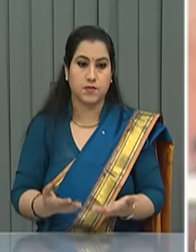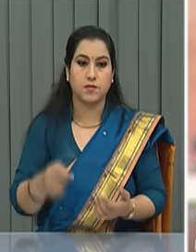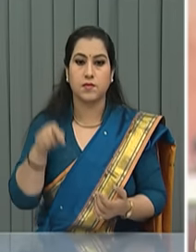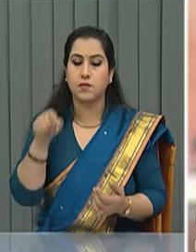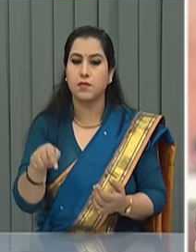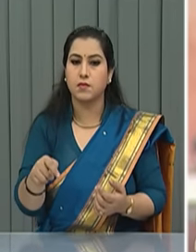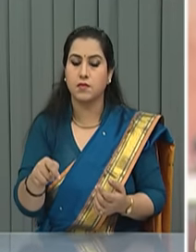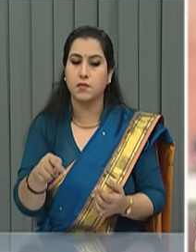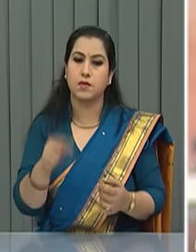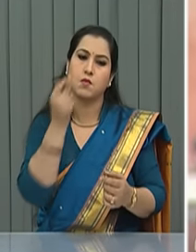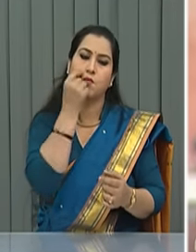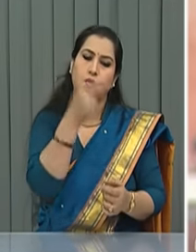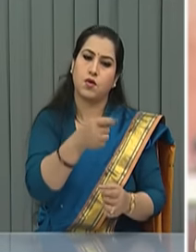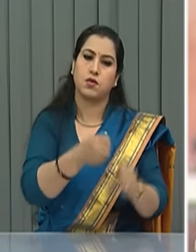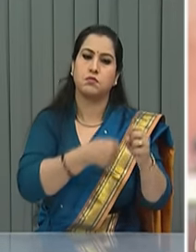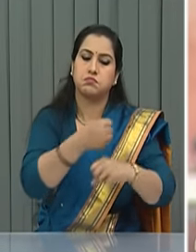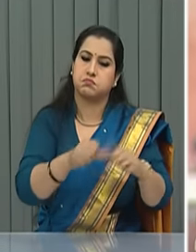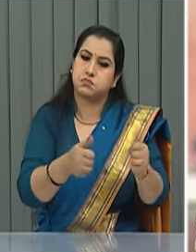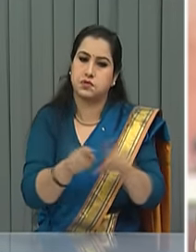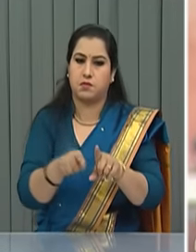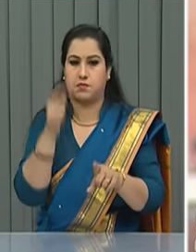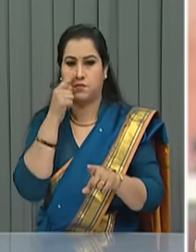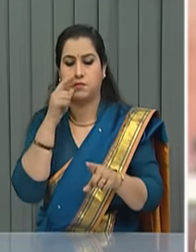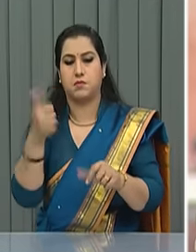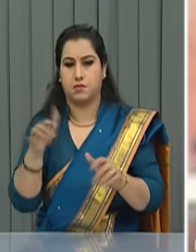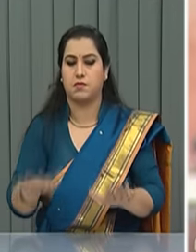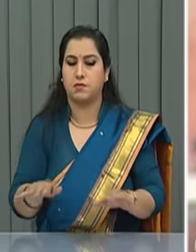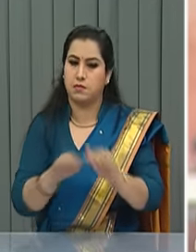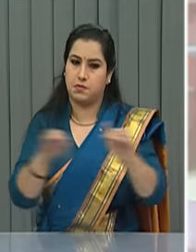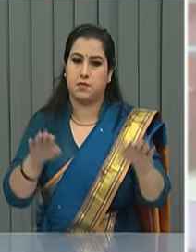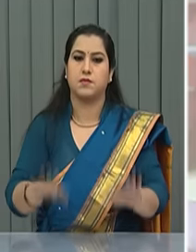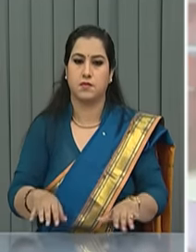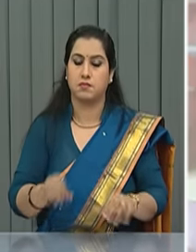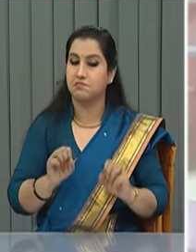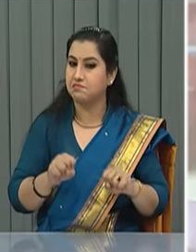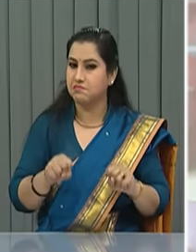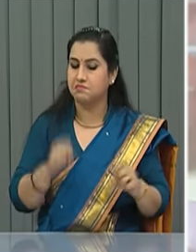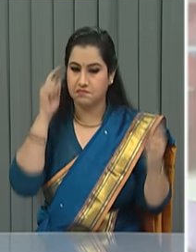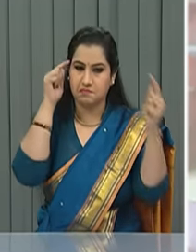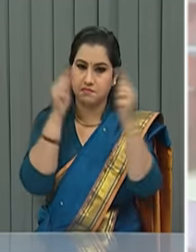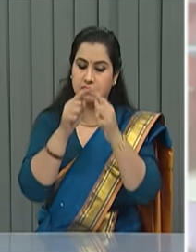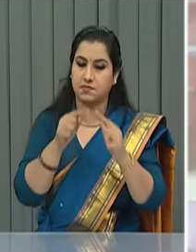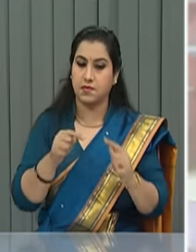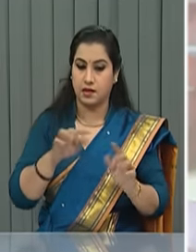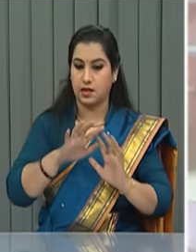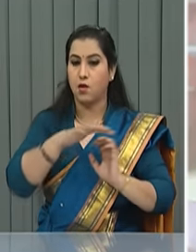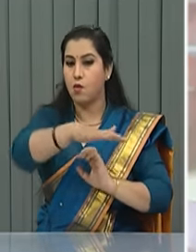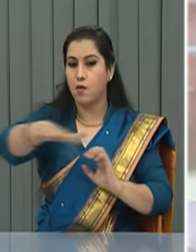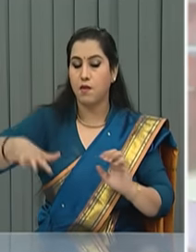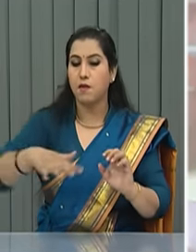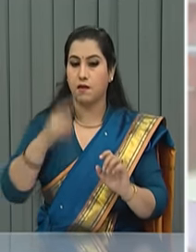कुछ नहीं है जो लड़के कर सकते हैं और लड़कियां नहीं कर सकती। जी बिल्कुल, माहौल शायद विमेन फ्रेंडली बनाया जा रहा